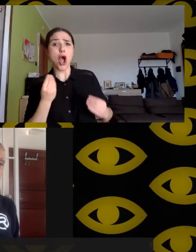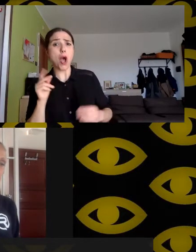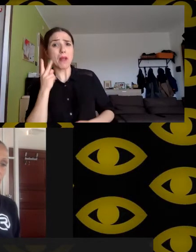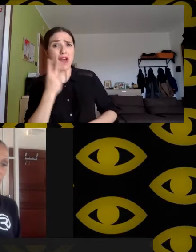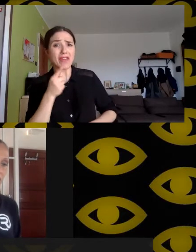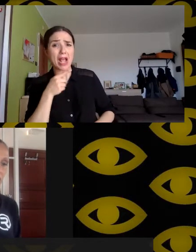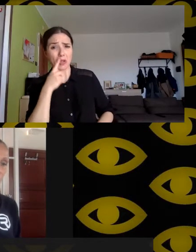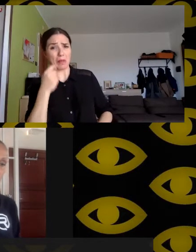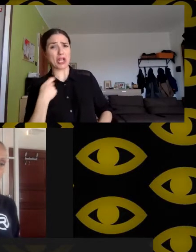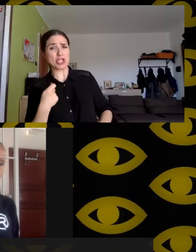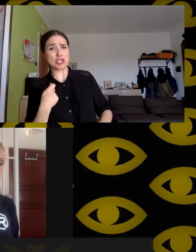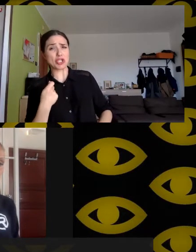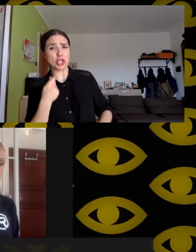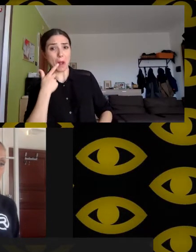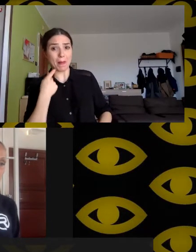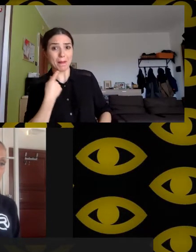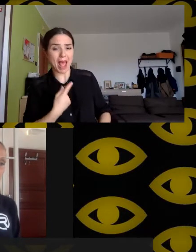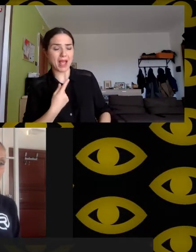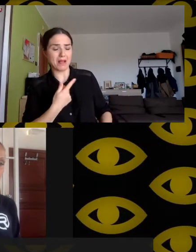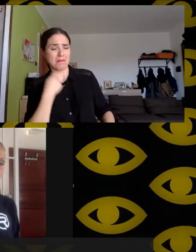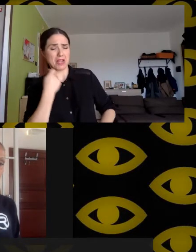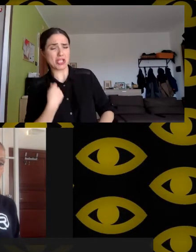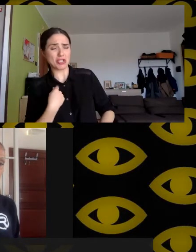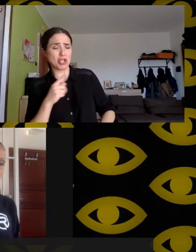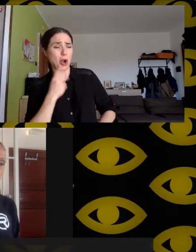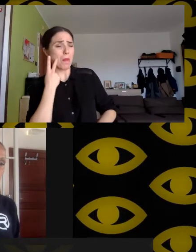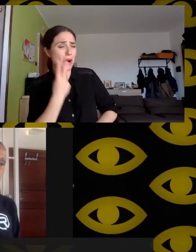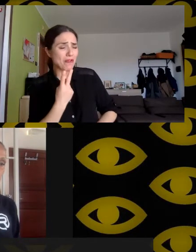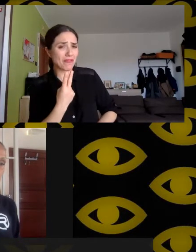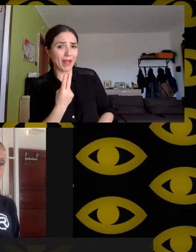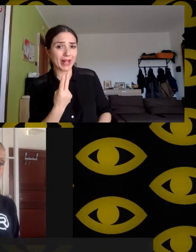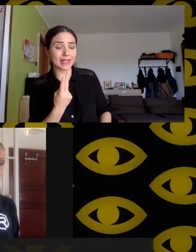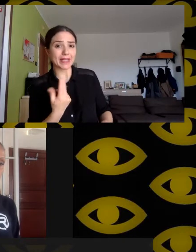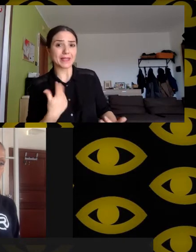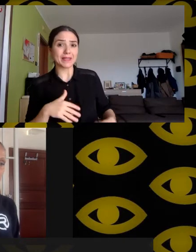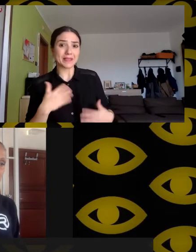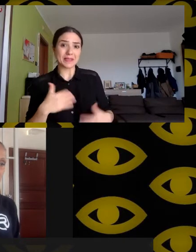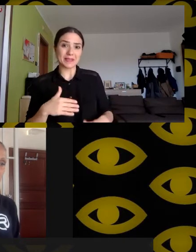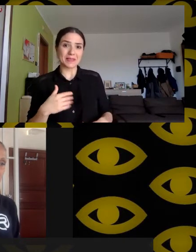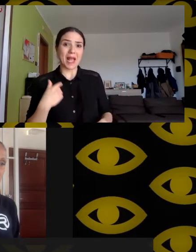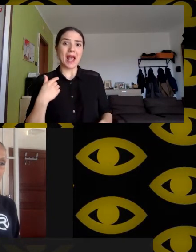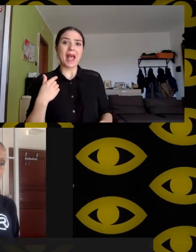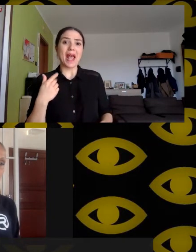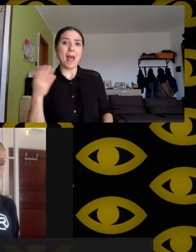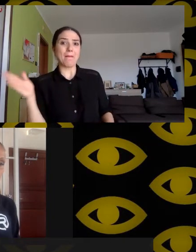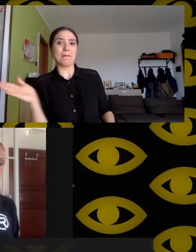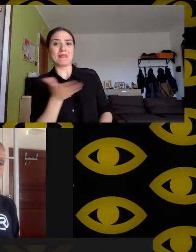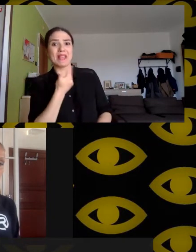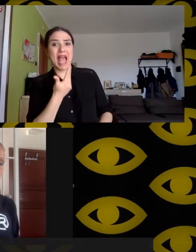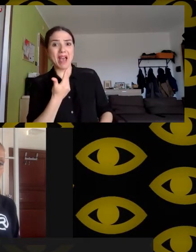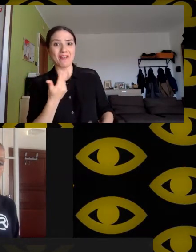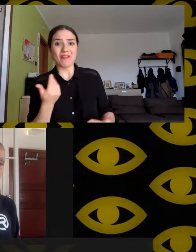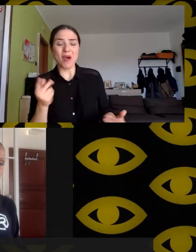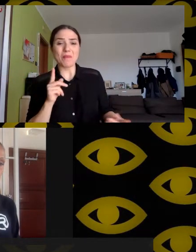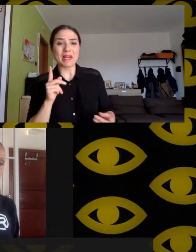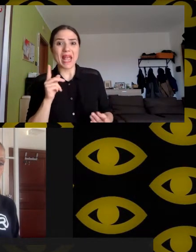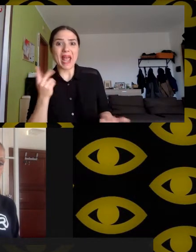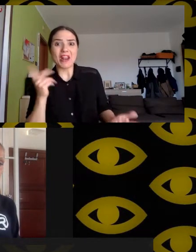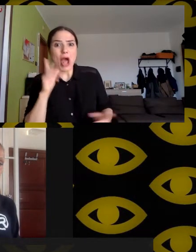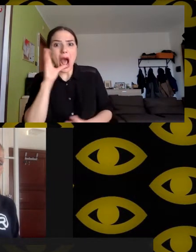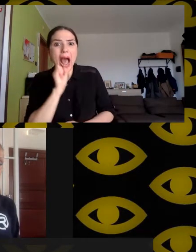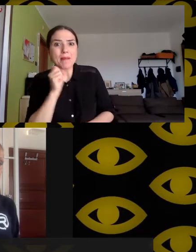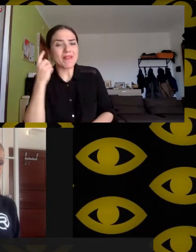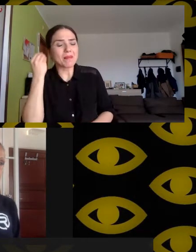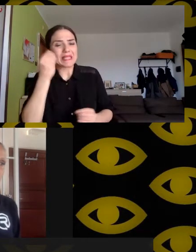E ce l'avevo davanti agli occhi, ma io non lo vedevo. Ricordo che mio padre ancora oggi mi chiede scusa, ma in realtà no, era inconsapevole tanto quanto